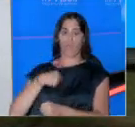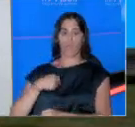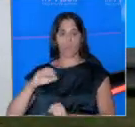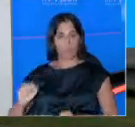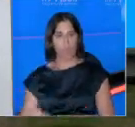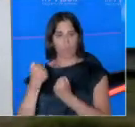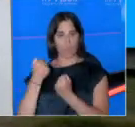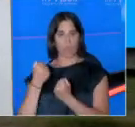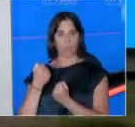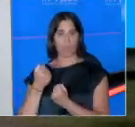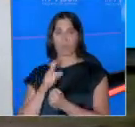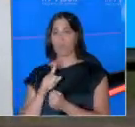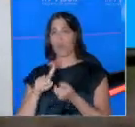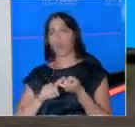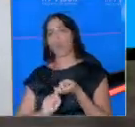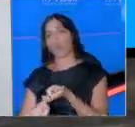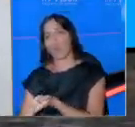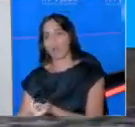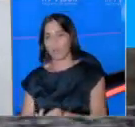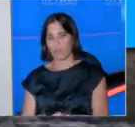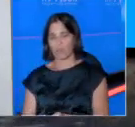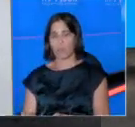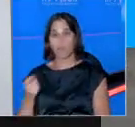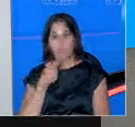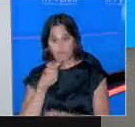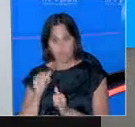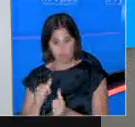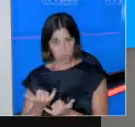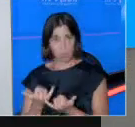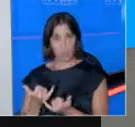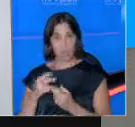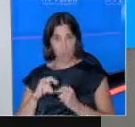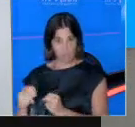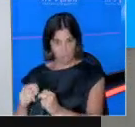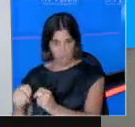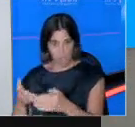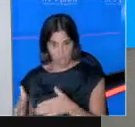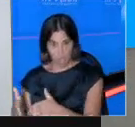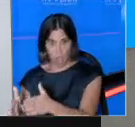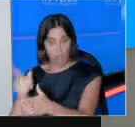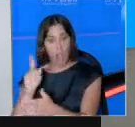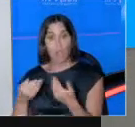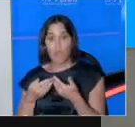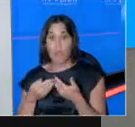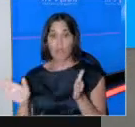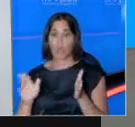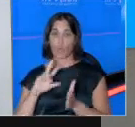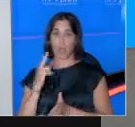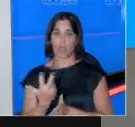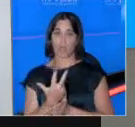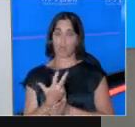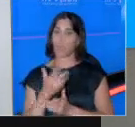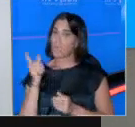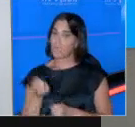אקטיבית ולא גוררים רגליים יותר. אומרים שהנחל הוא צריך להיות פתוח לציבור